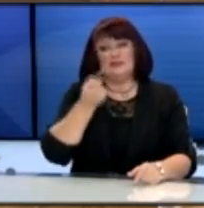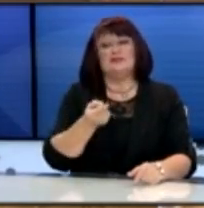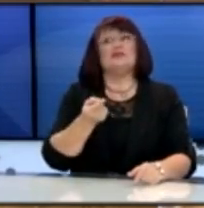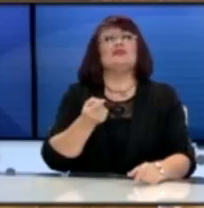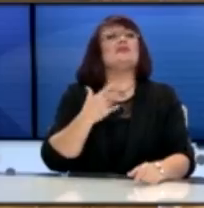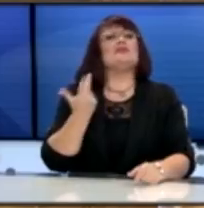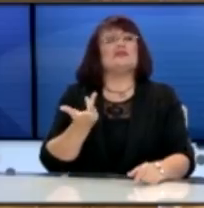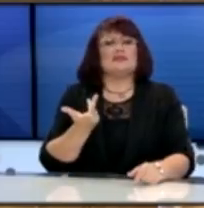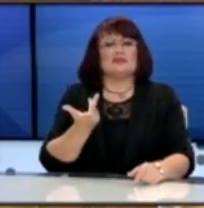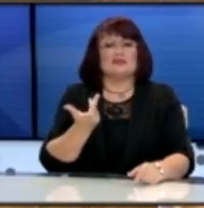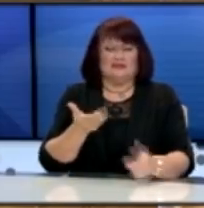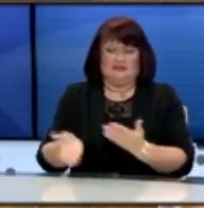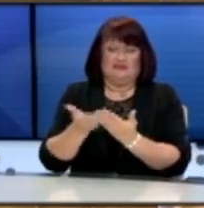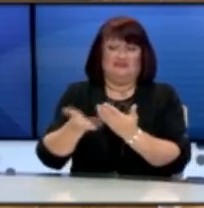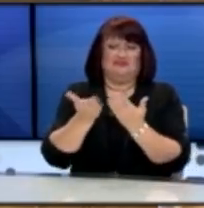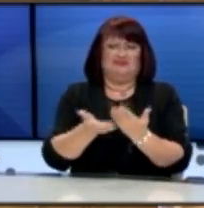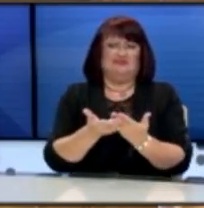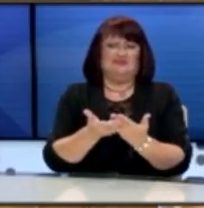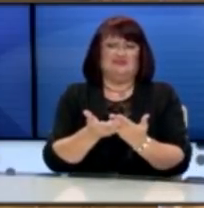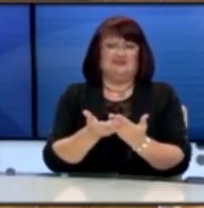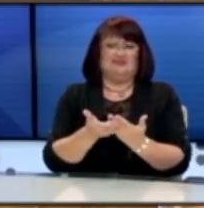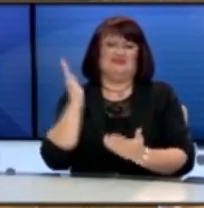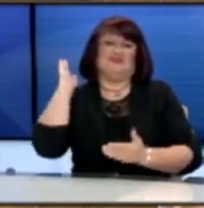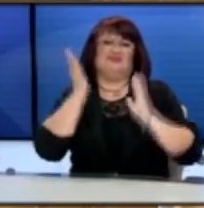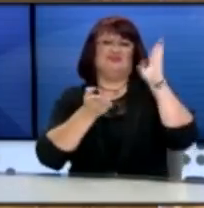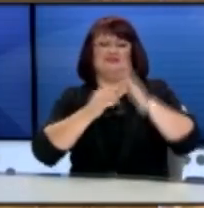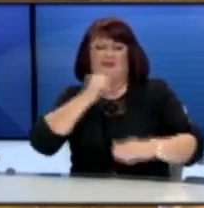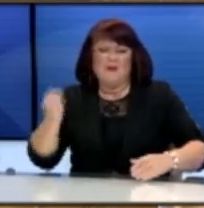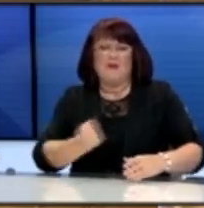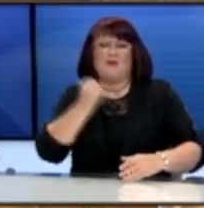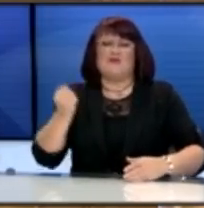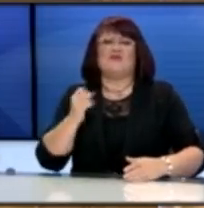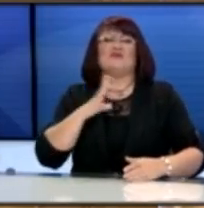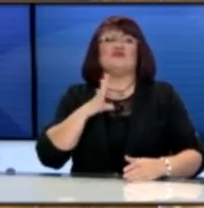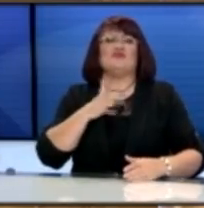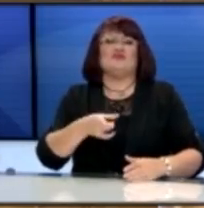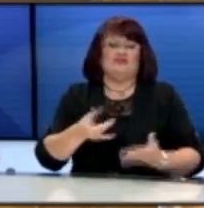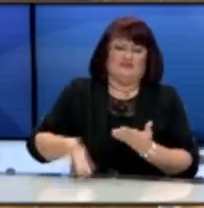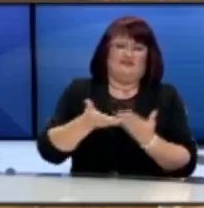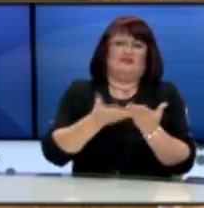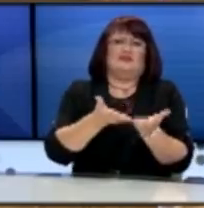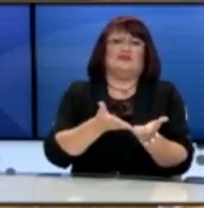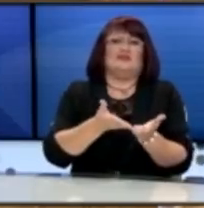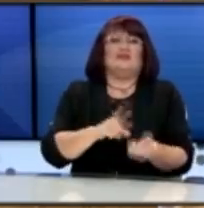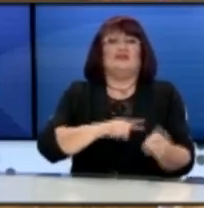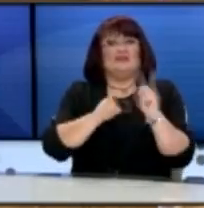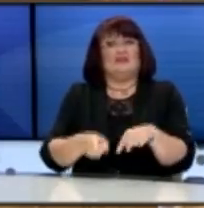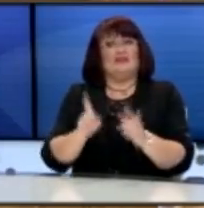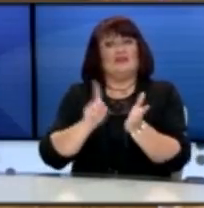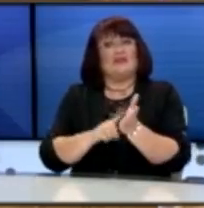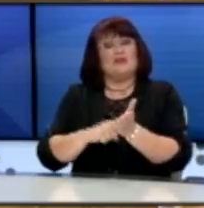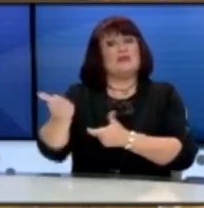πόσο ενισχύθηκε το οπλοστάσιο της καταστολής και του αυταρχισμού απέναντι στο λαό, αντί για ενίσχυση